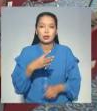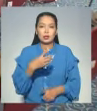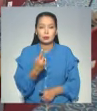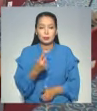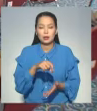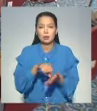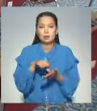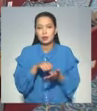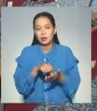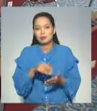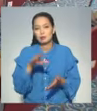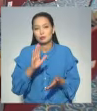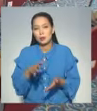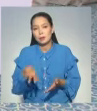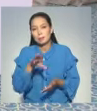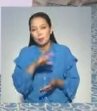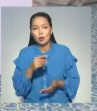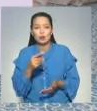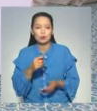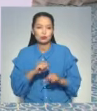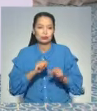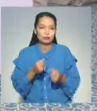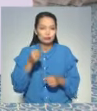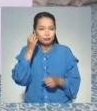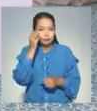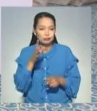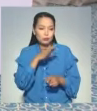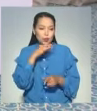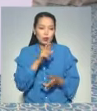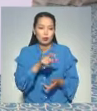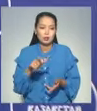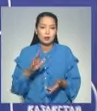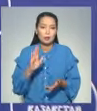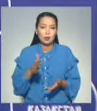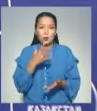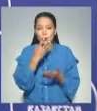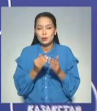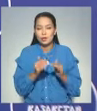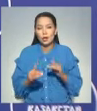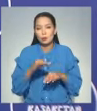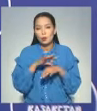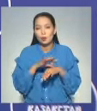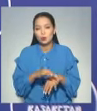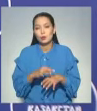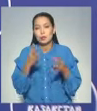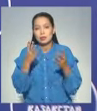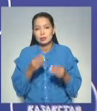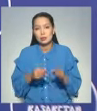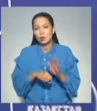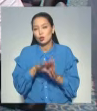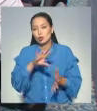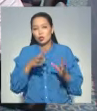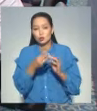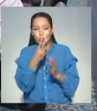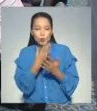41 палуан бақ сынайды. Барлығы да 100-ден жүйрік, 1000-нан тұлпарлар. Олар өз аймақтарында өткен іріктеу кезеңінде үздік